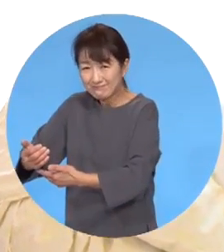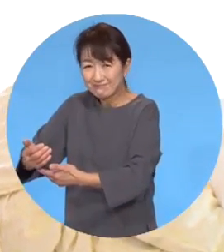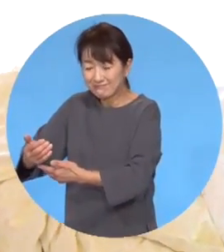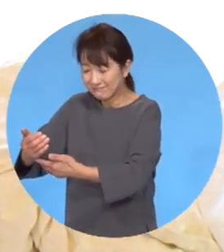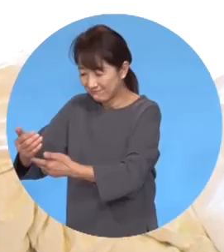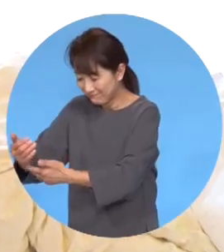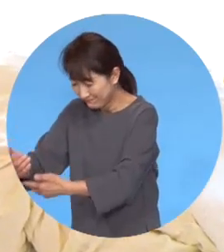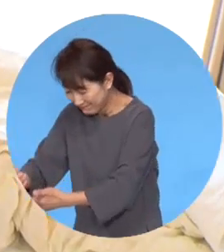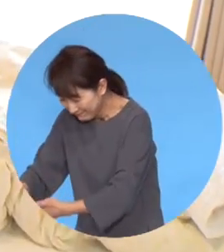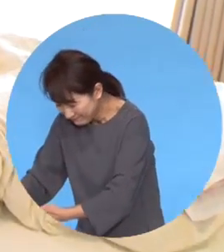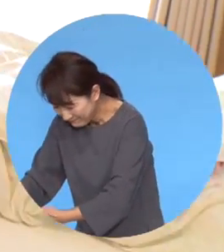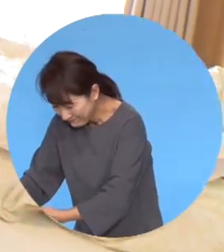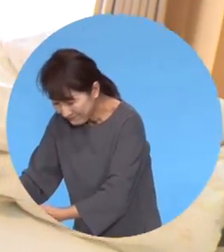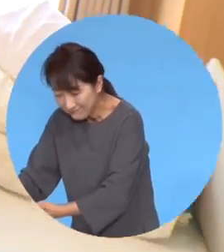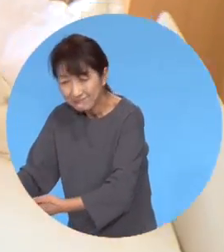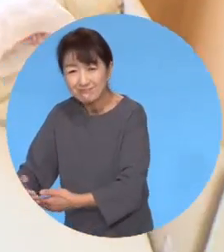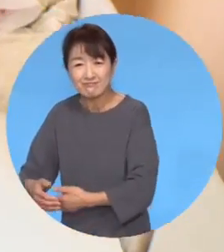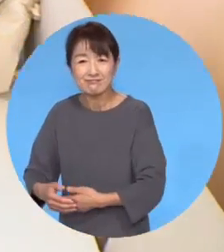っ、